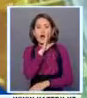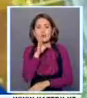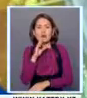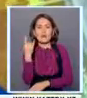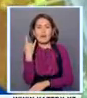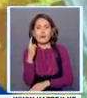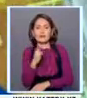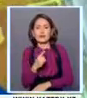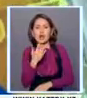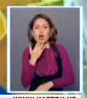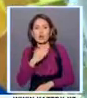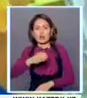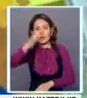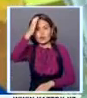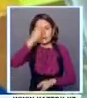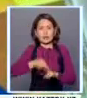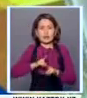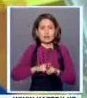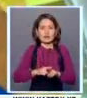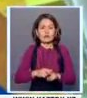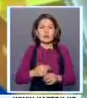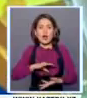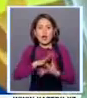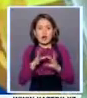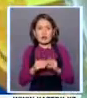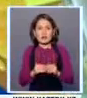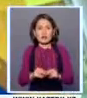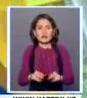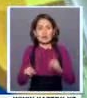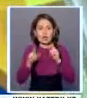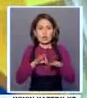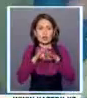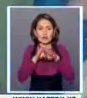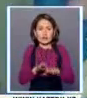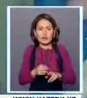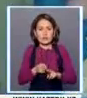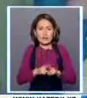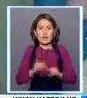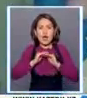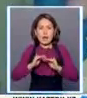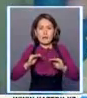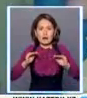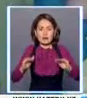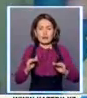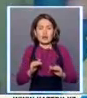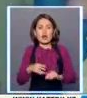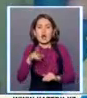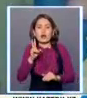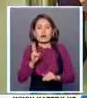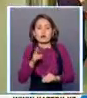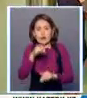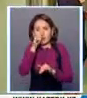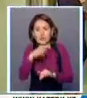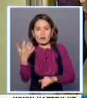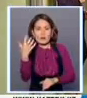Ана мен бала ұлттық ғылыми орталығының экстракорпоралдық ұрықтандыру бөлімшесінде ашық есік күндер басталды. Шара шеңберінде балаға зәру отбасыларға